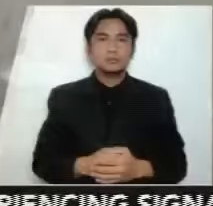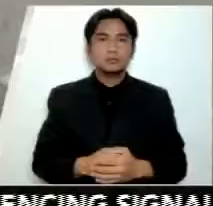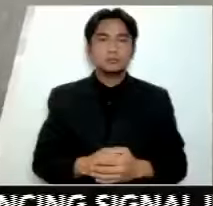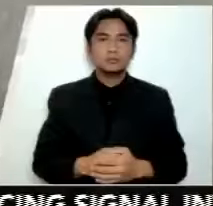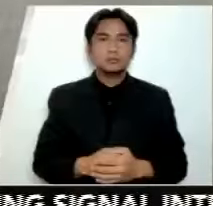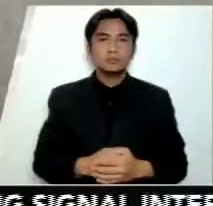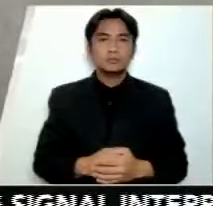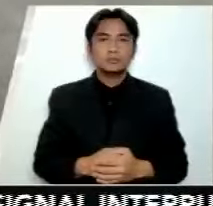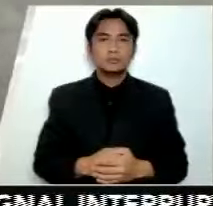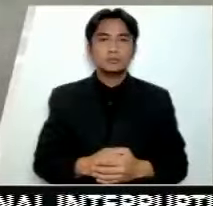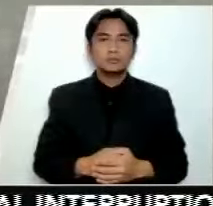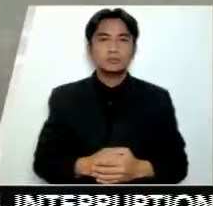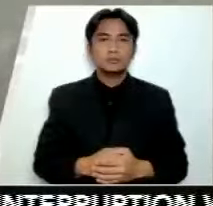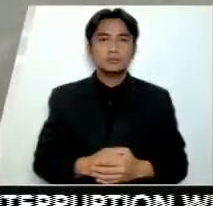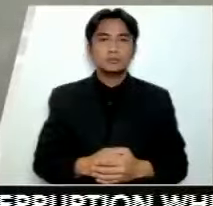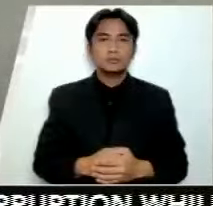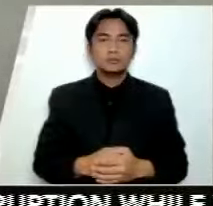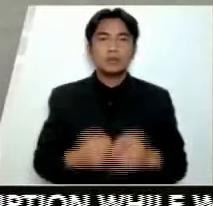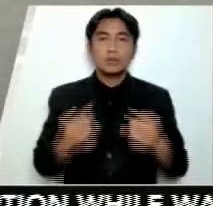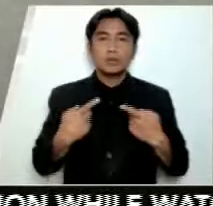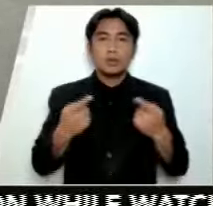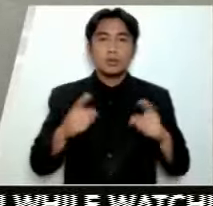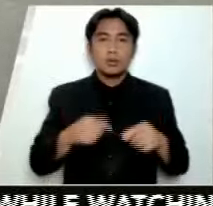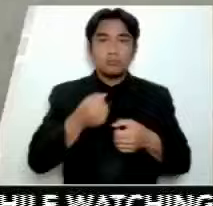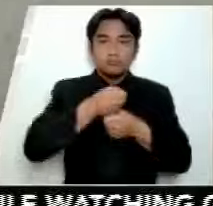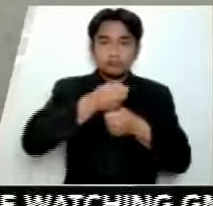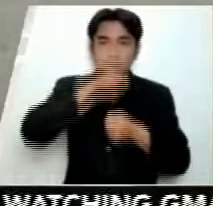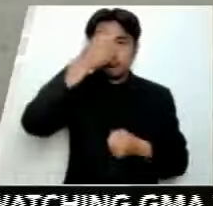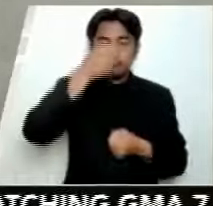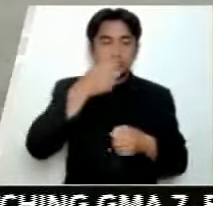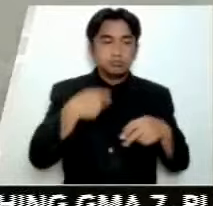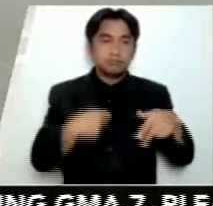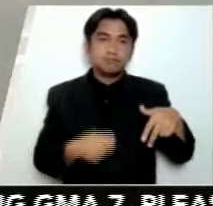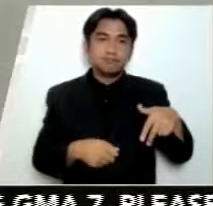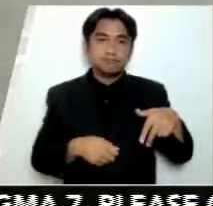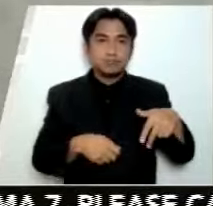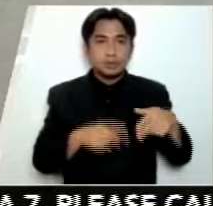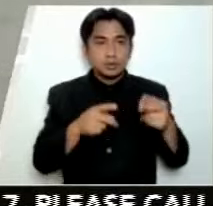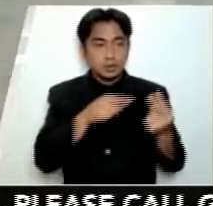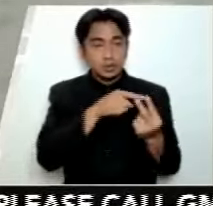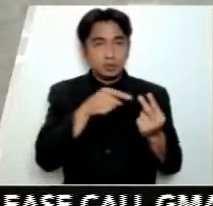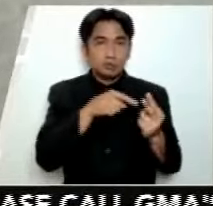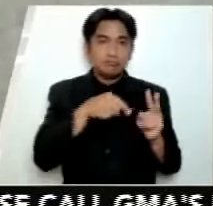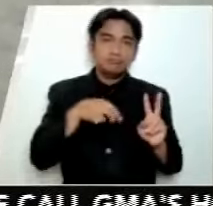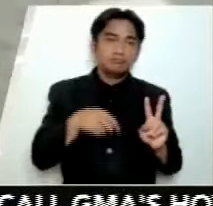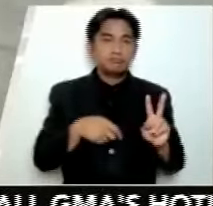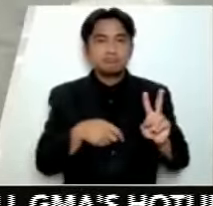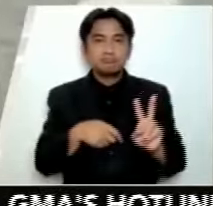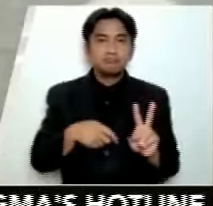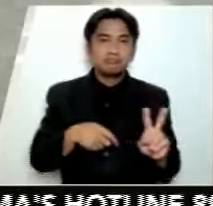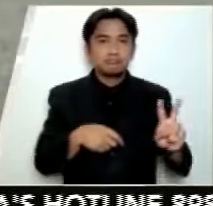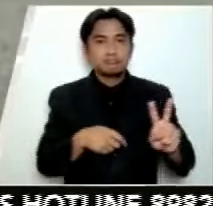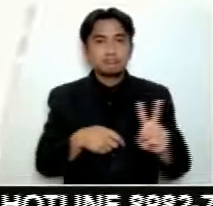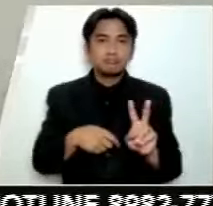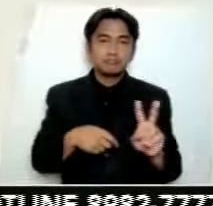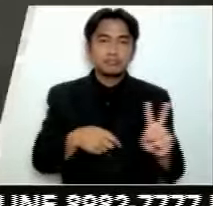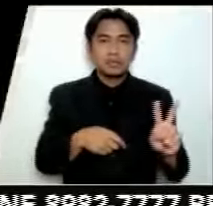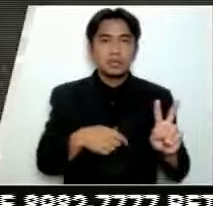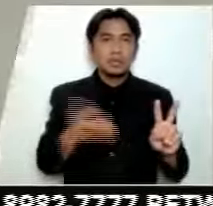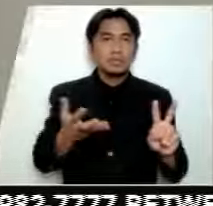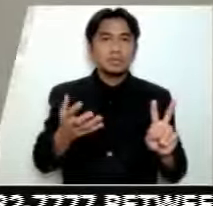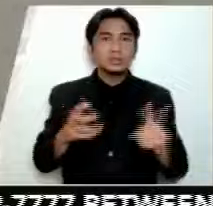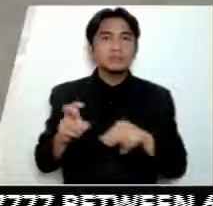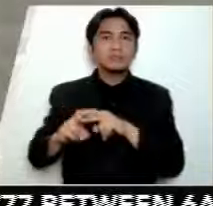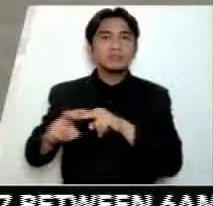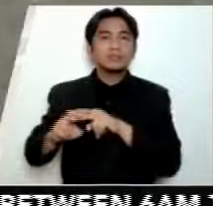nito nakapayong habang naglalakad sa gitna ng ulan ng dalawang indibidwal na iyan sa tapat ng isang train station sa China